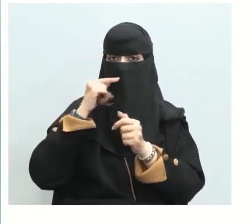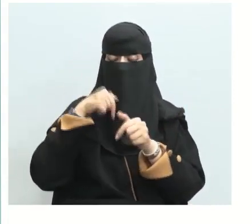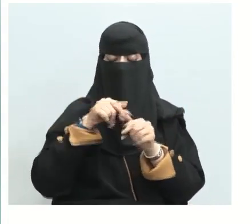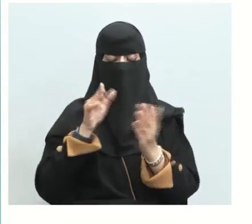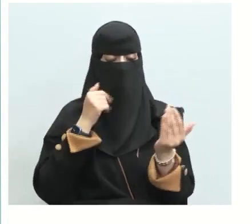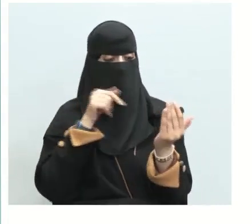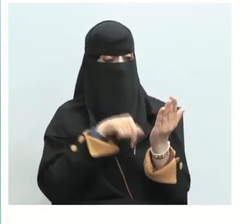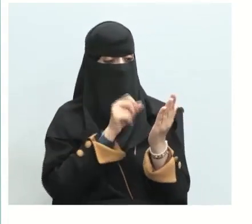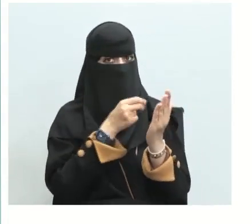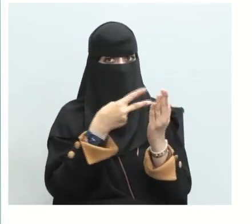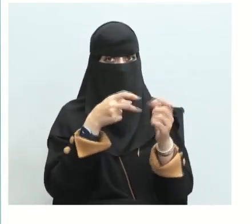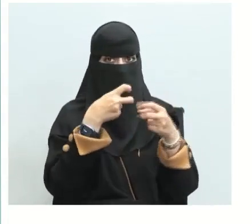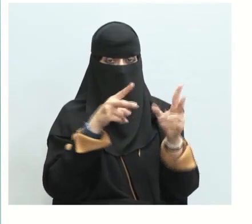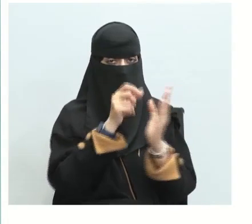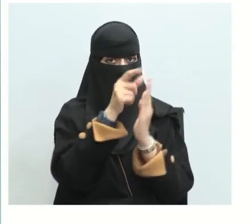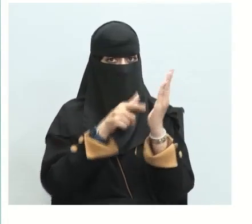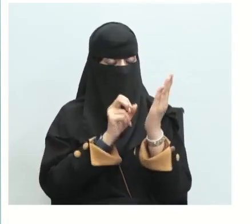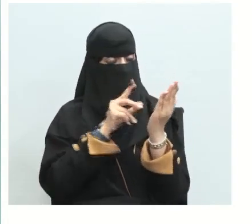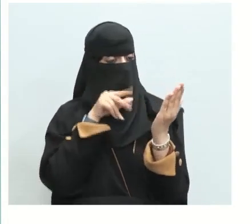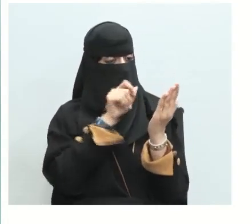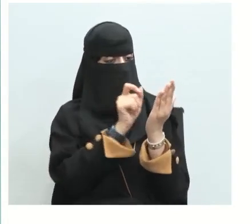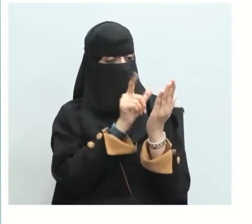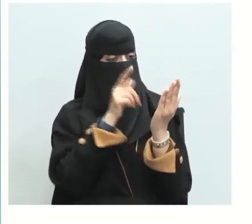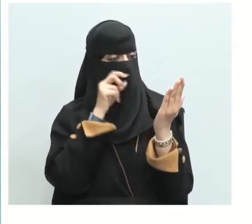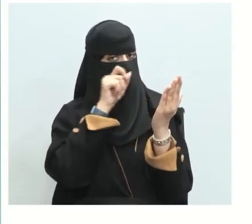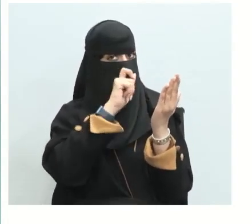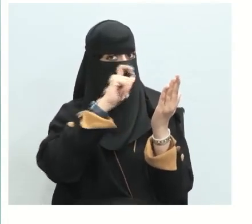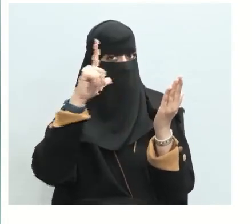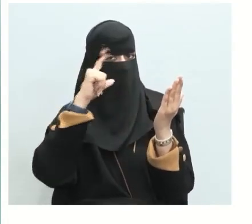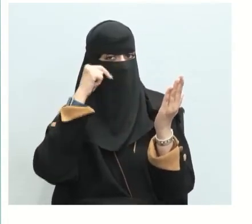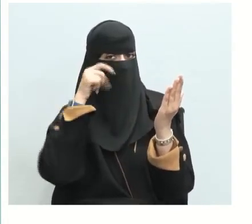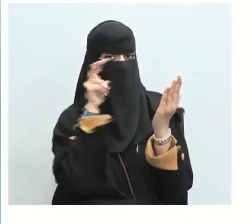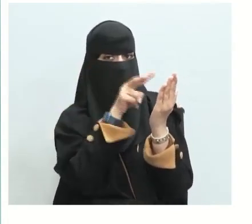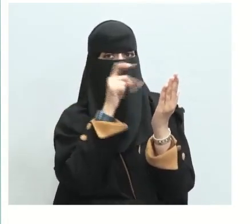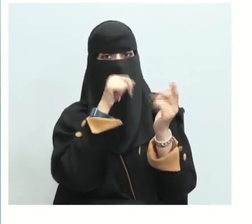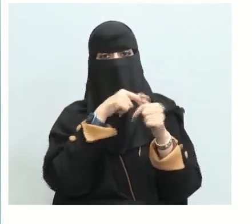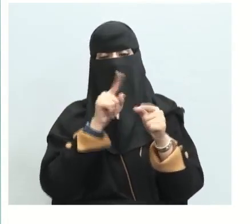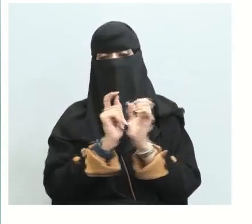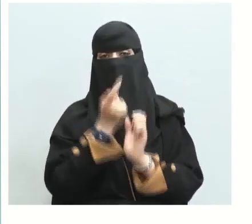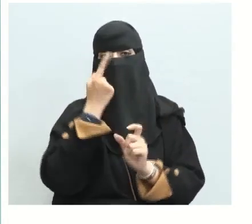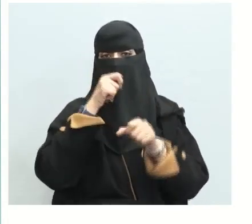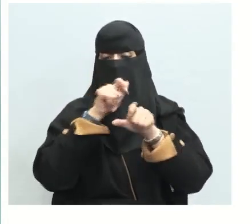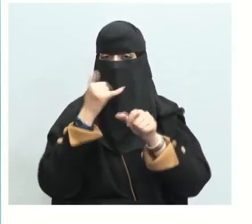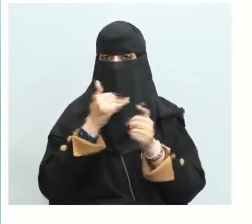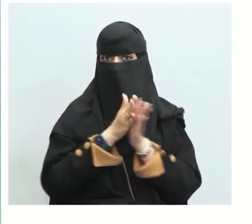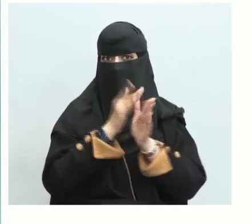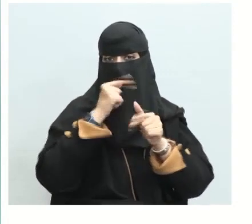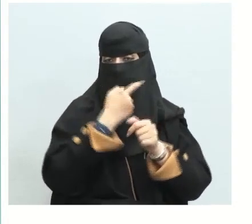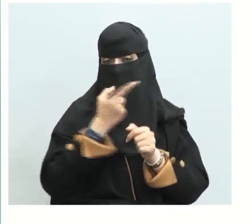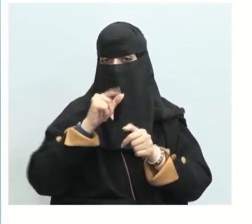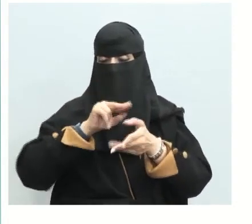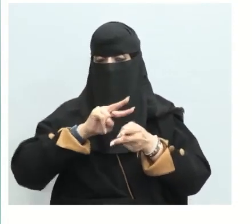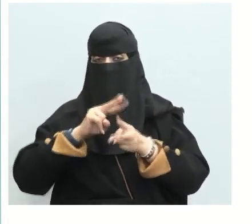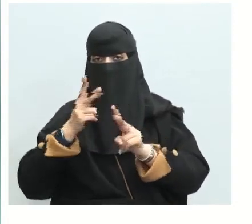الصفحات المختلفة على الأجهزة الذكية أيا كان حجمها، فيوفر تجربة تصفح سهلة وممتعة لجميع